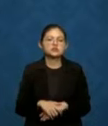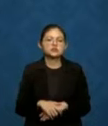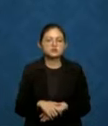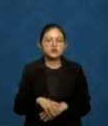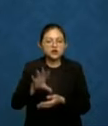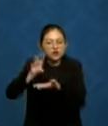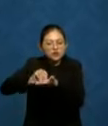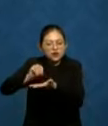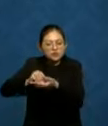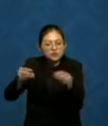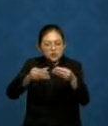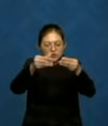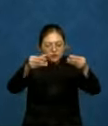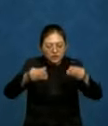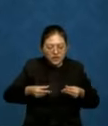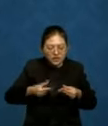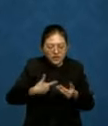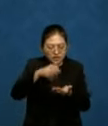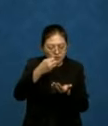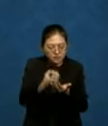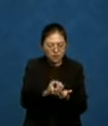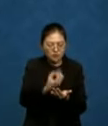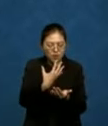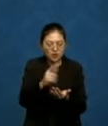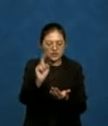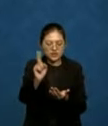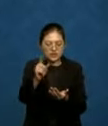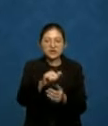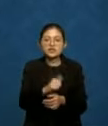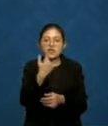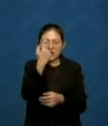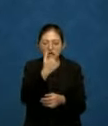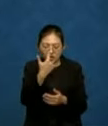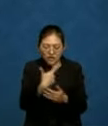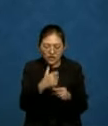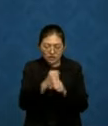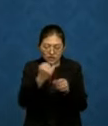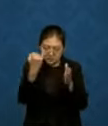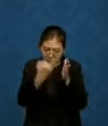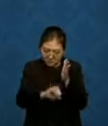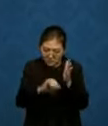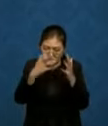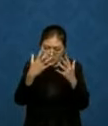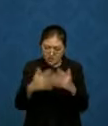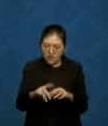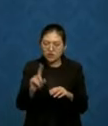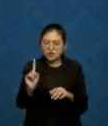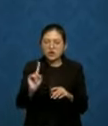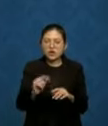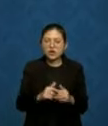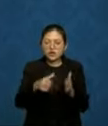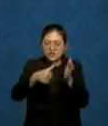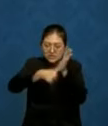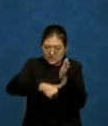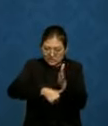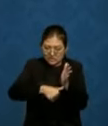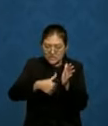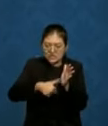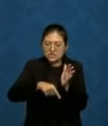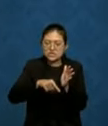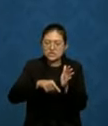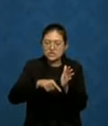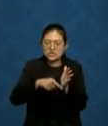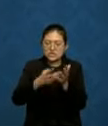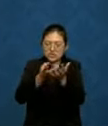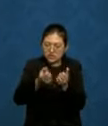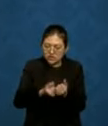ข้อมูลในรายงานได้ระบุไว้ว่าปัจจุบันค่ะผู้กระทำความผิดได้เสียชีวิตไปแล้วทำให้หนี้ในส่วนของจำนวนที่ยัง